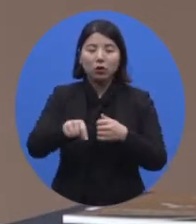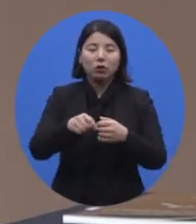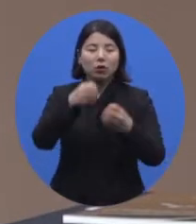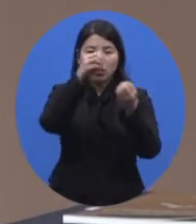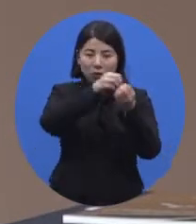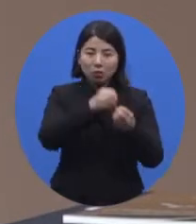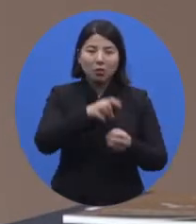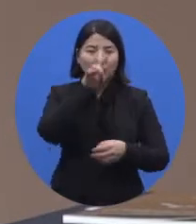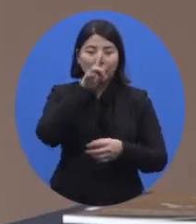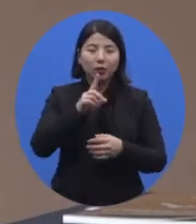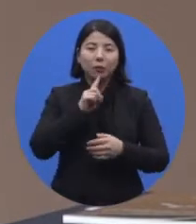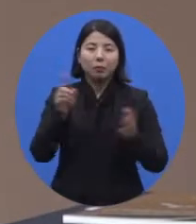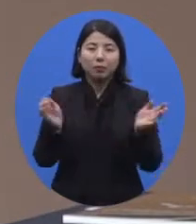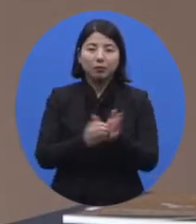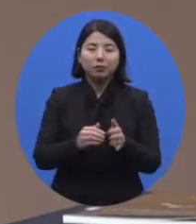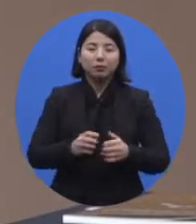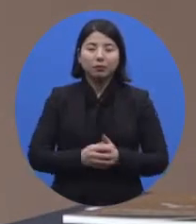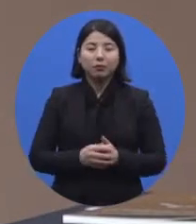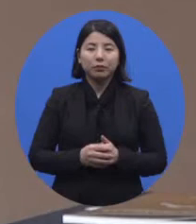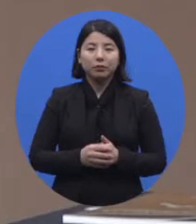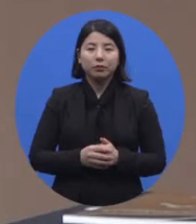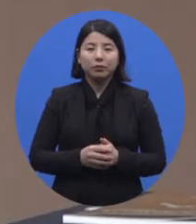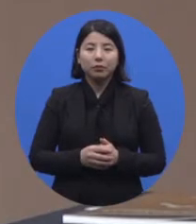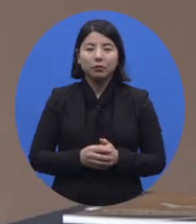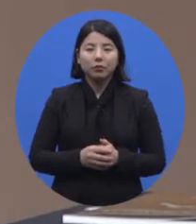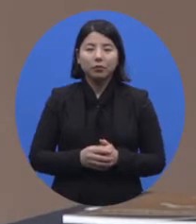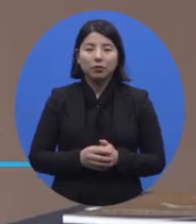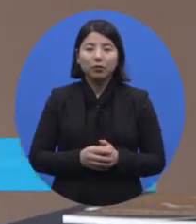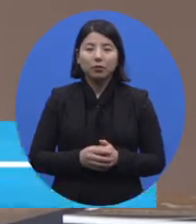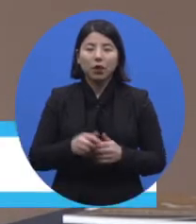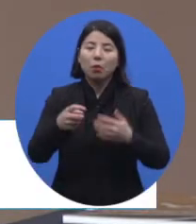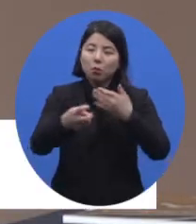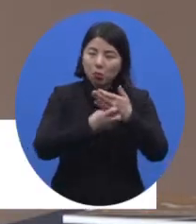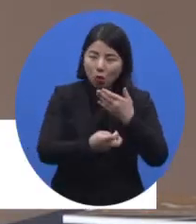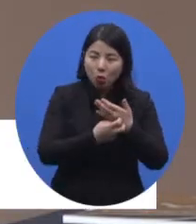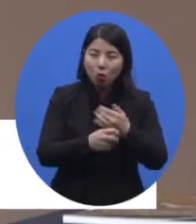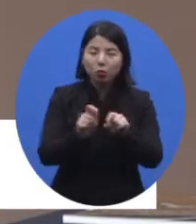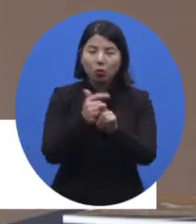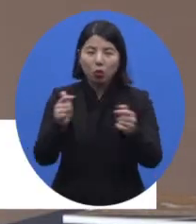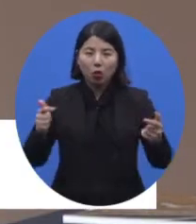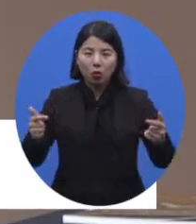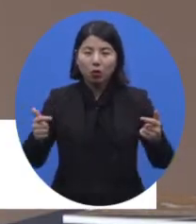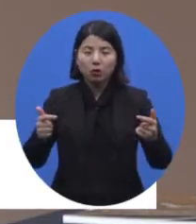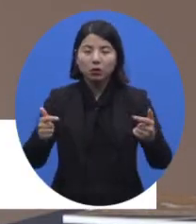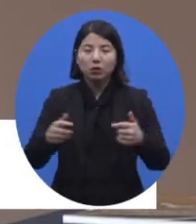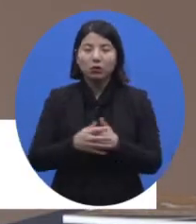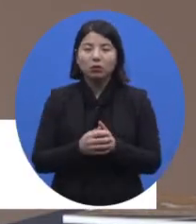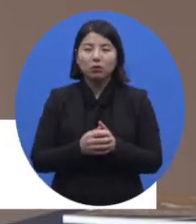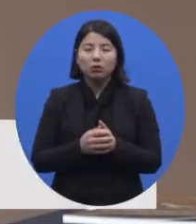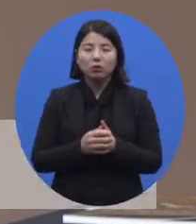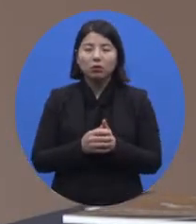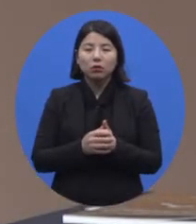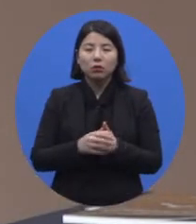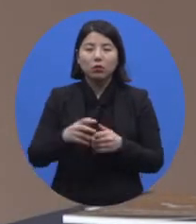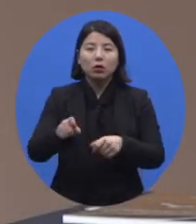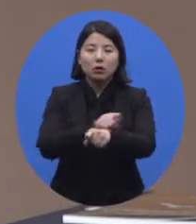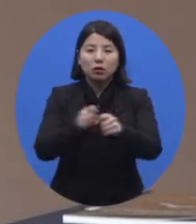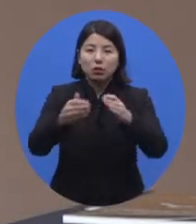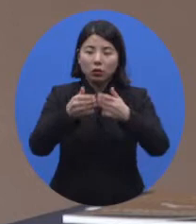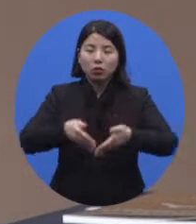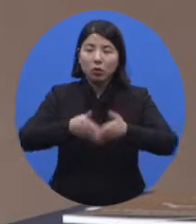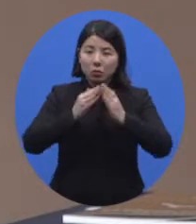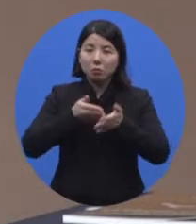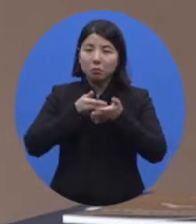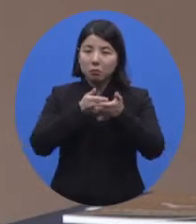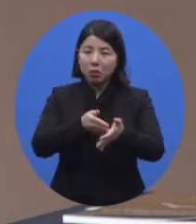정책을 답습해서는 안 된다고 밝혔습니다. 행정기구 정원 이런 것도 과소군일수록 더 지원해주자. 특례군